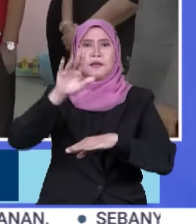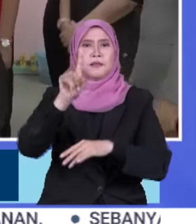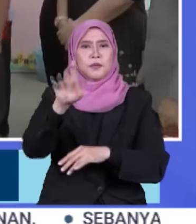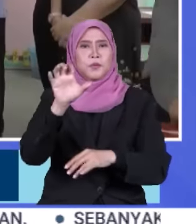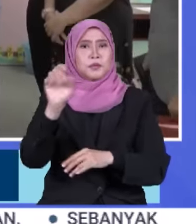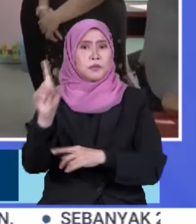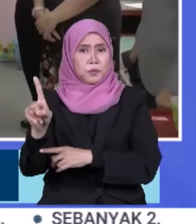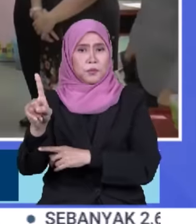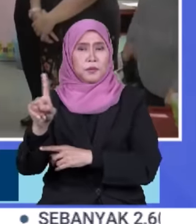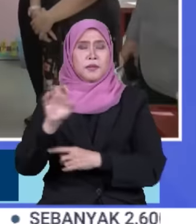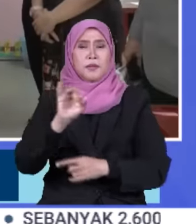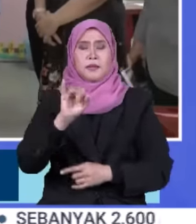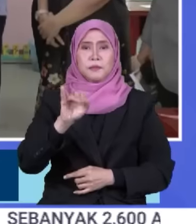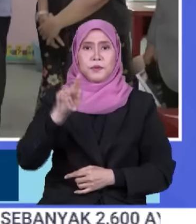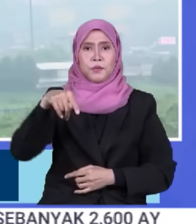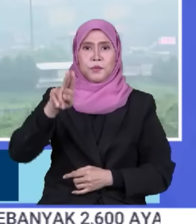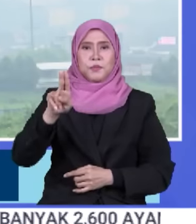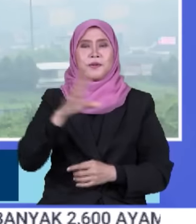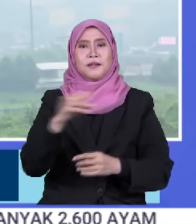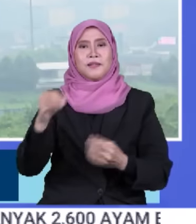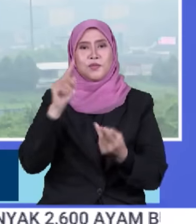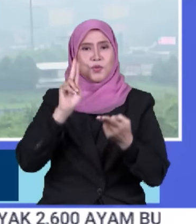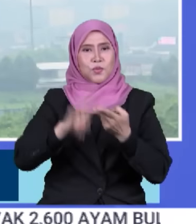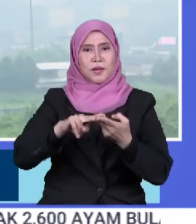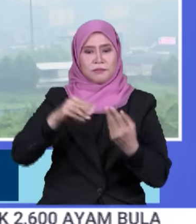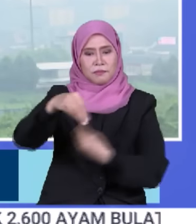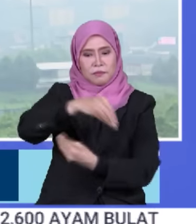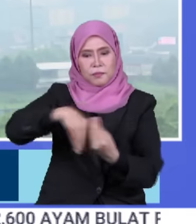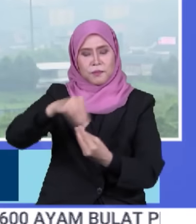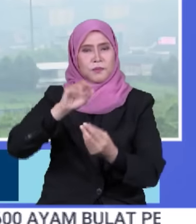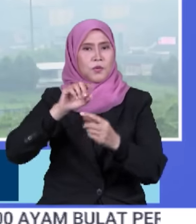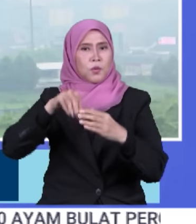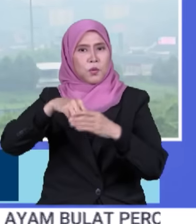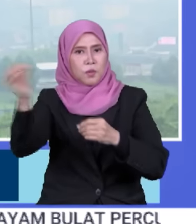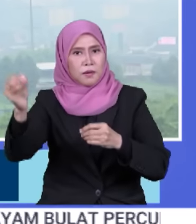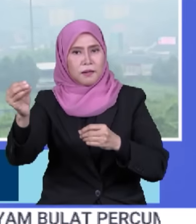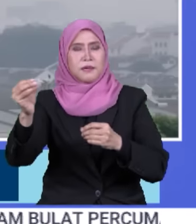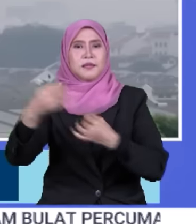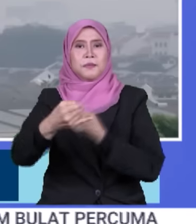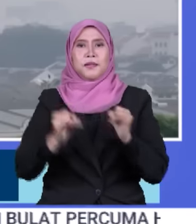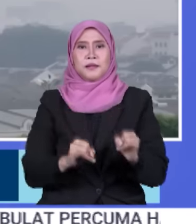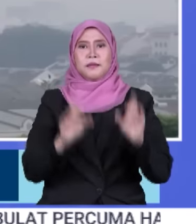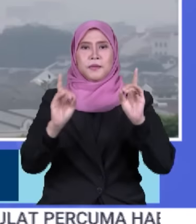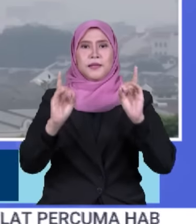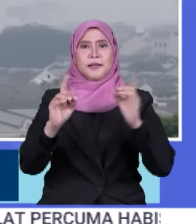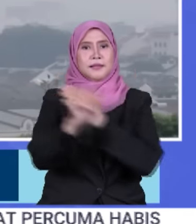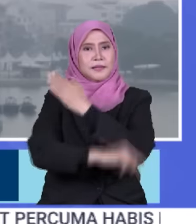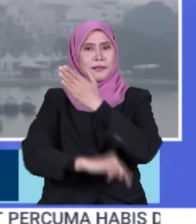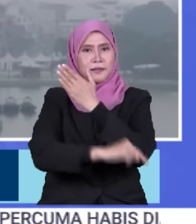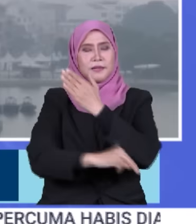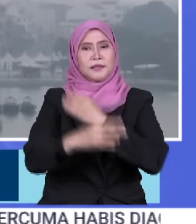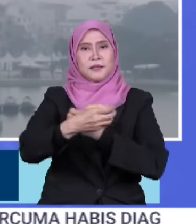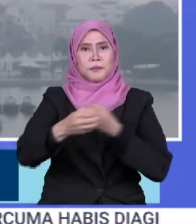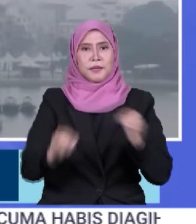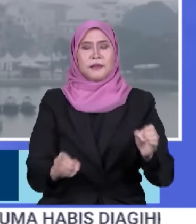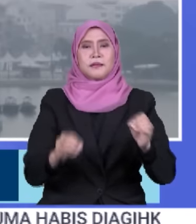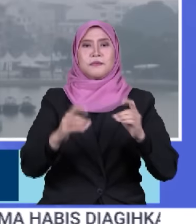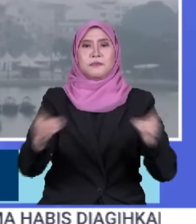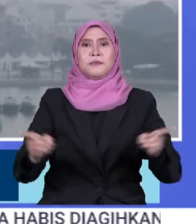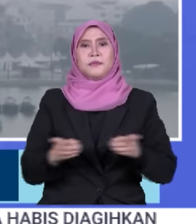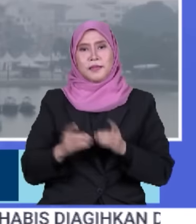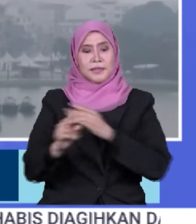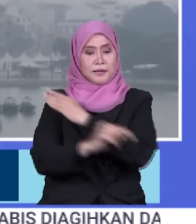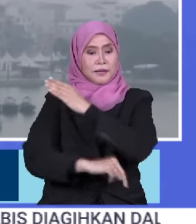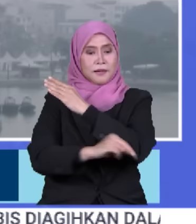itu merupakan SOP sedia ada dan surat pengeliling turut dikeluarkan di setiap jabatan pendidikan negeri serta pejabat pendidikan daerah